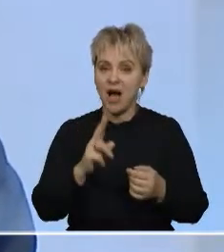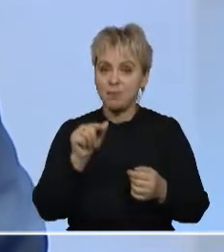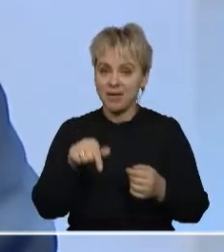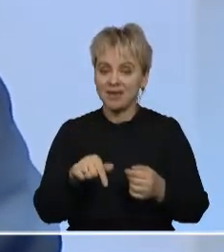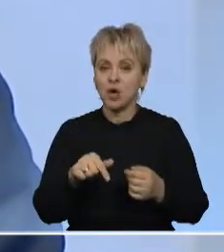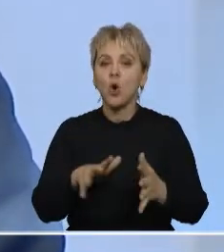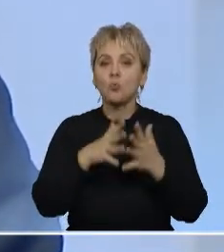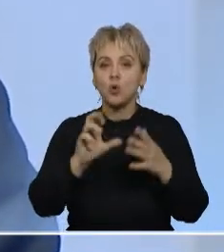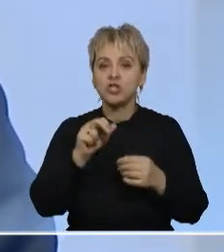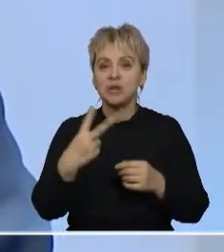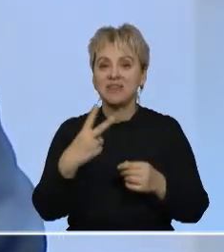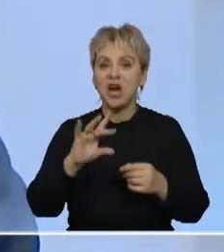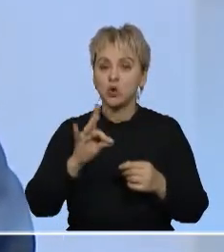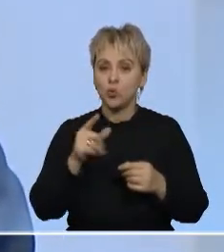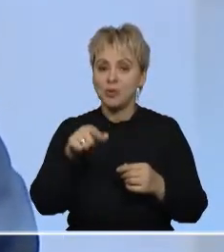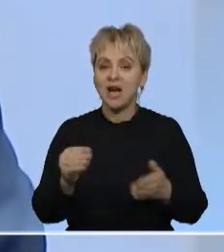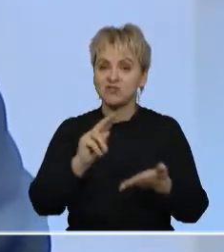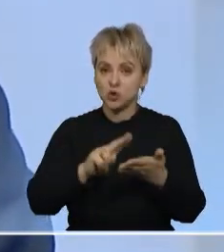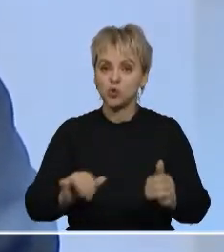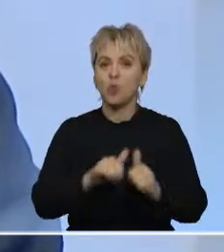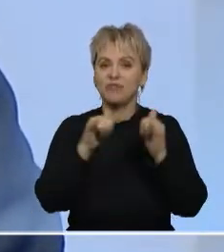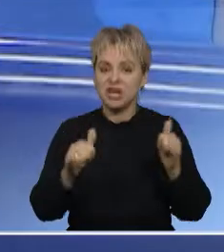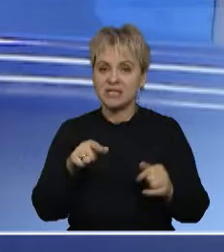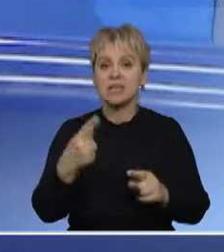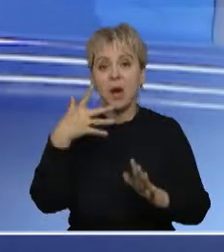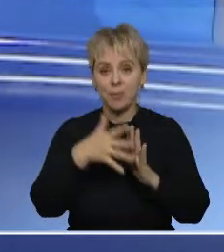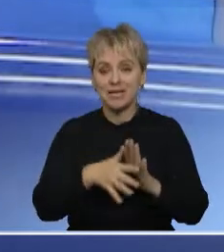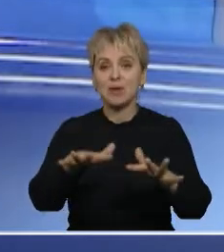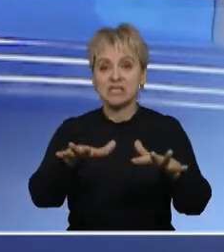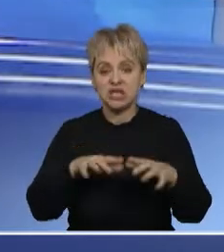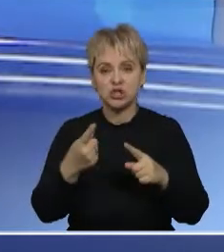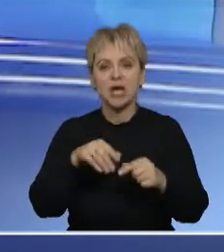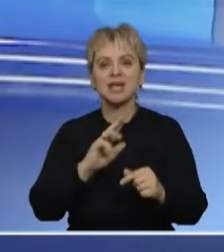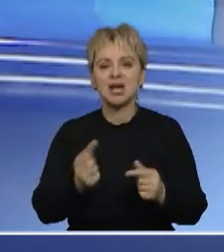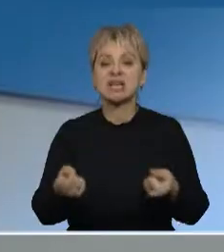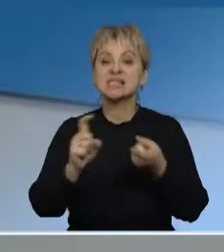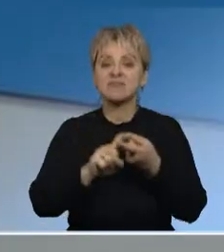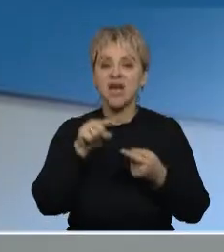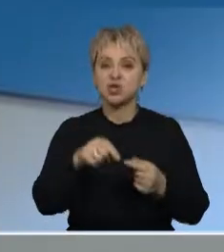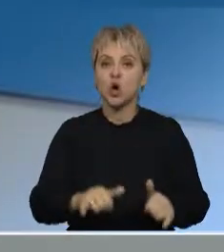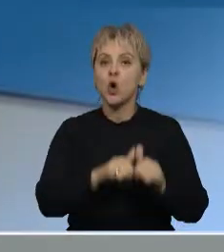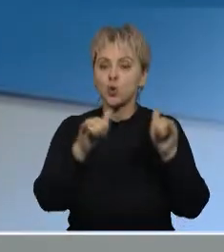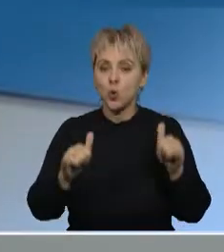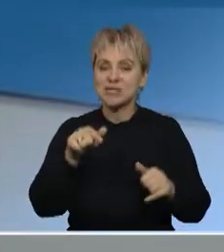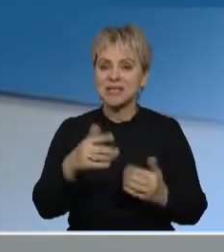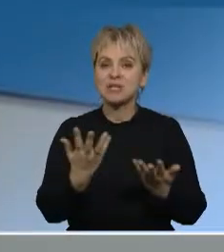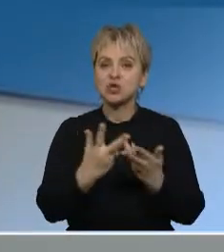9 рублей 92 копейки, более чем на 2 рубля взнос увеличен. Ну и для понимания телезрителей, это как раз таки связано с ростом